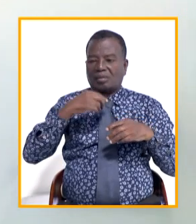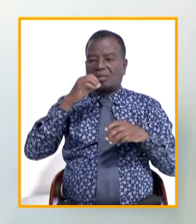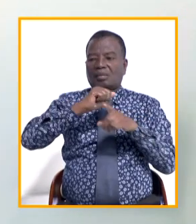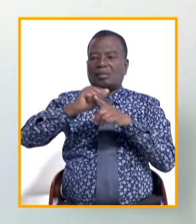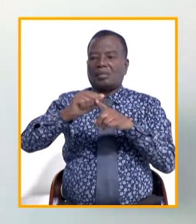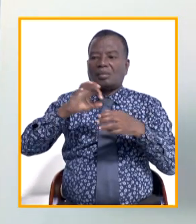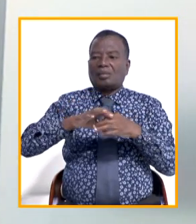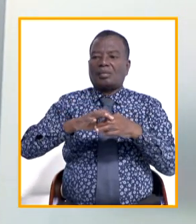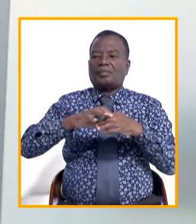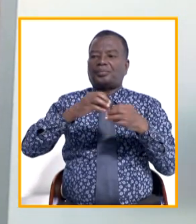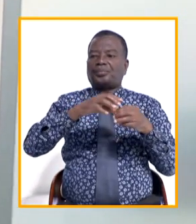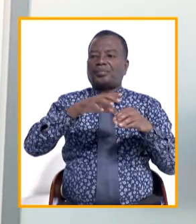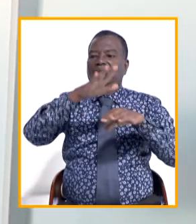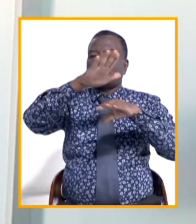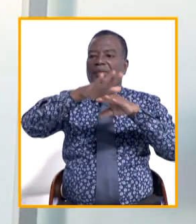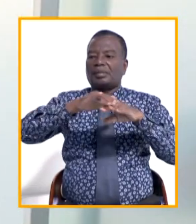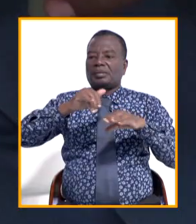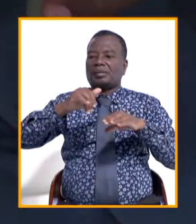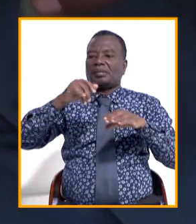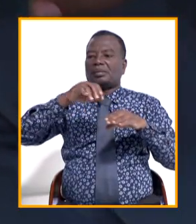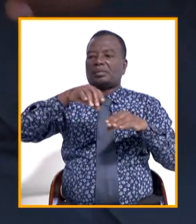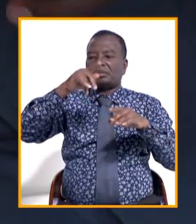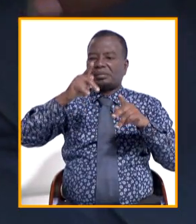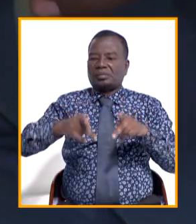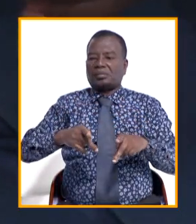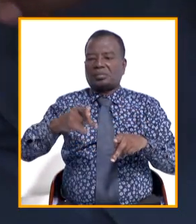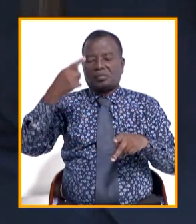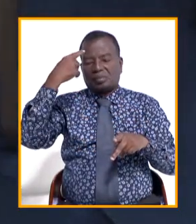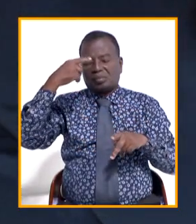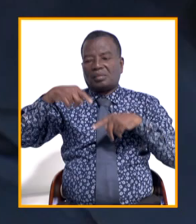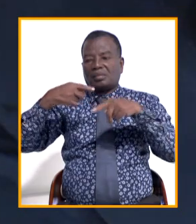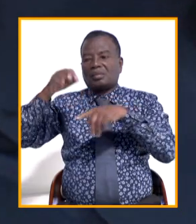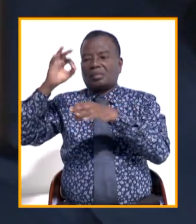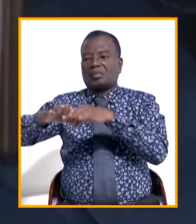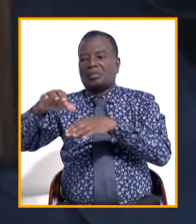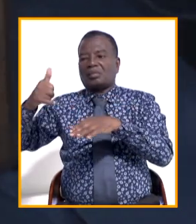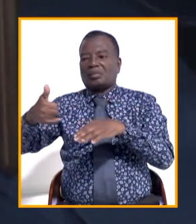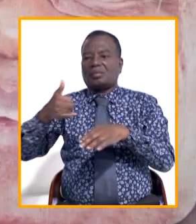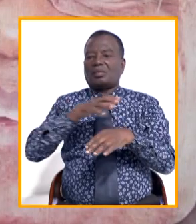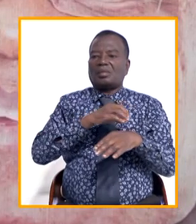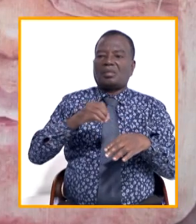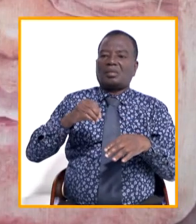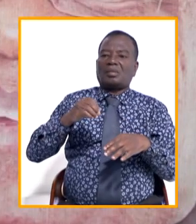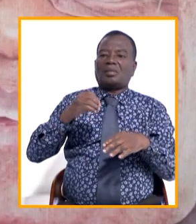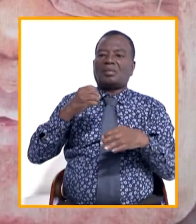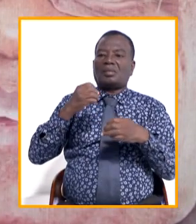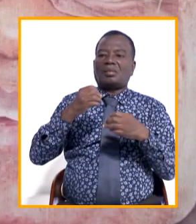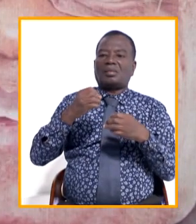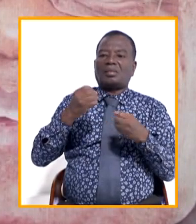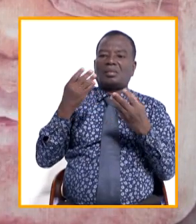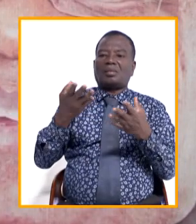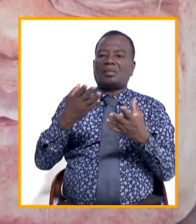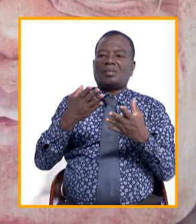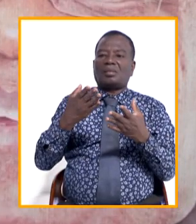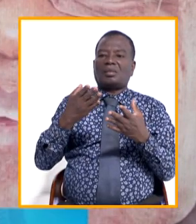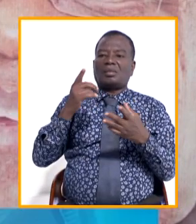la transhumance électorale prend de l'ampleur, ne manque pas de la condamner de façon unanime. Le cas qui a attiré plus notre attention, c'est